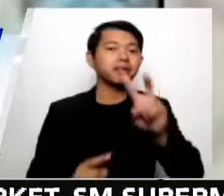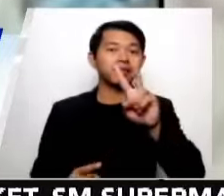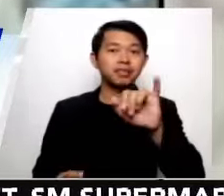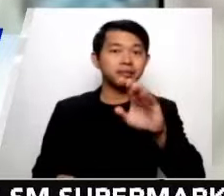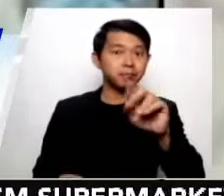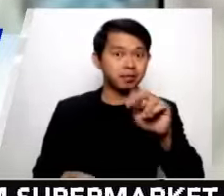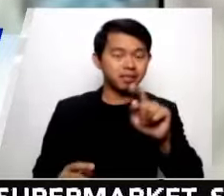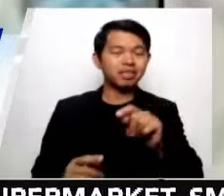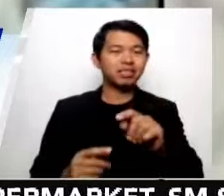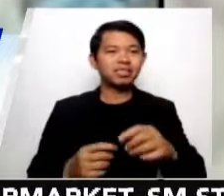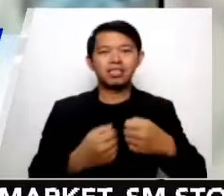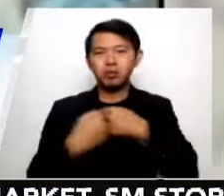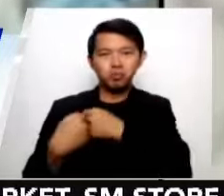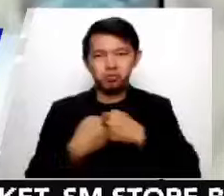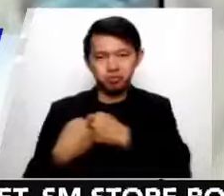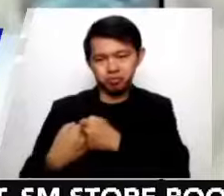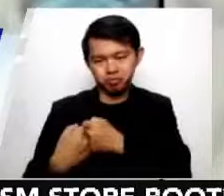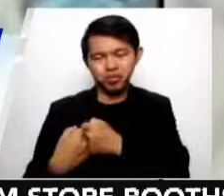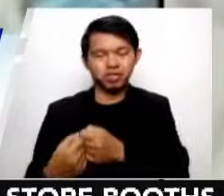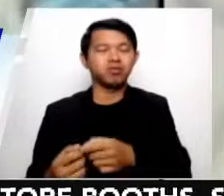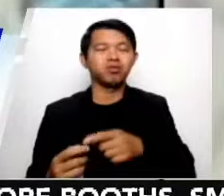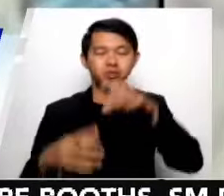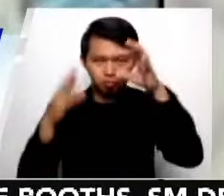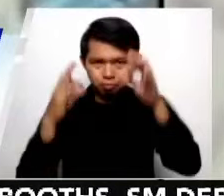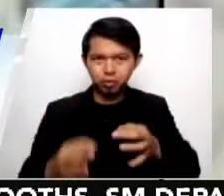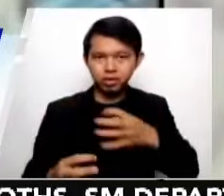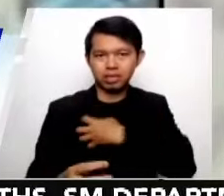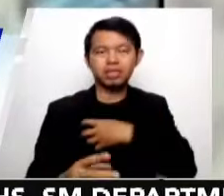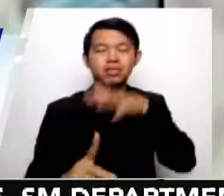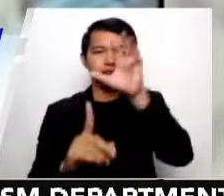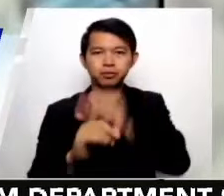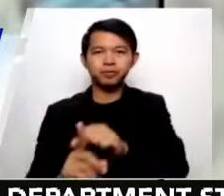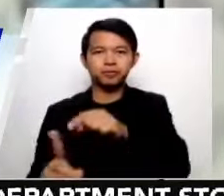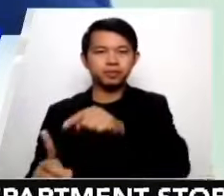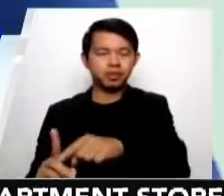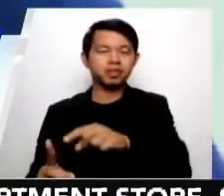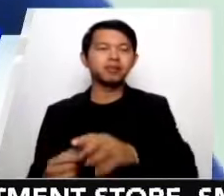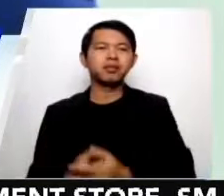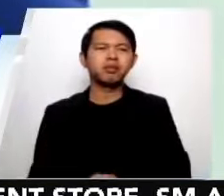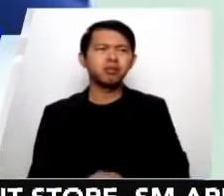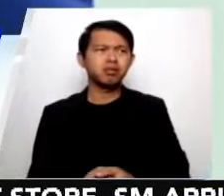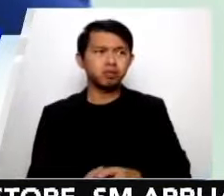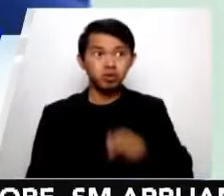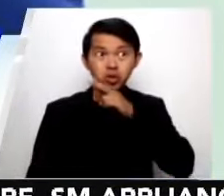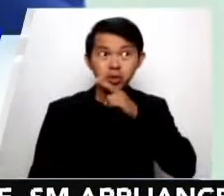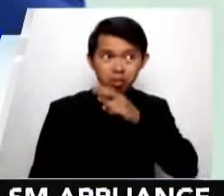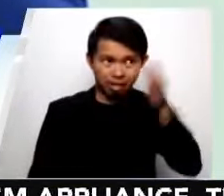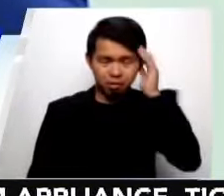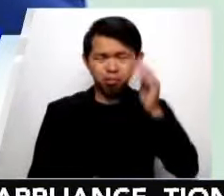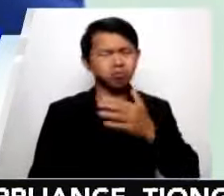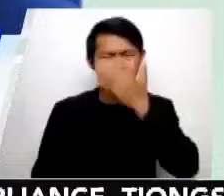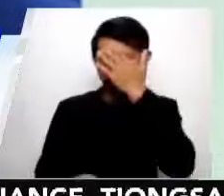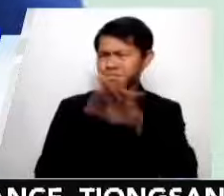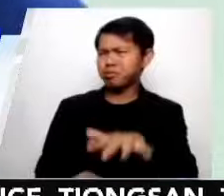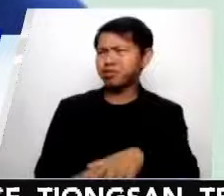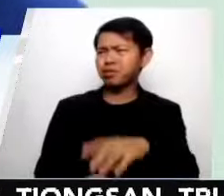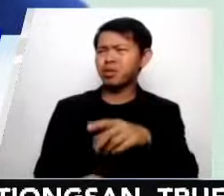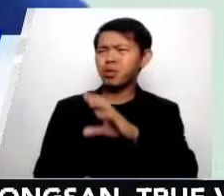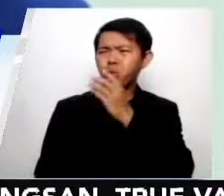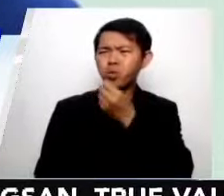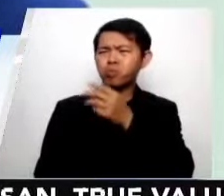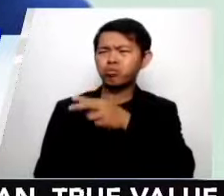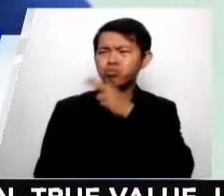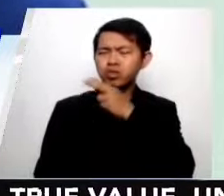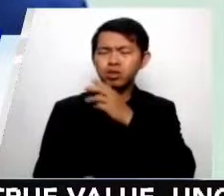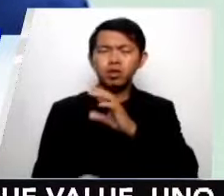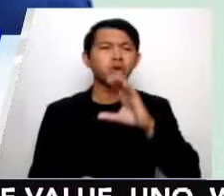Yung hinahanap nila na suspect nandun sa loob ng bahay mo? Wala po, hindi po namin kilala yun eh. Sino pong nauna na naging